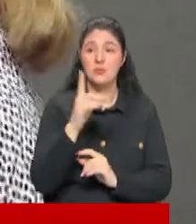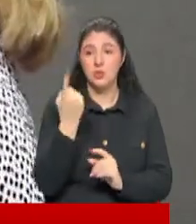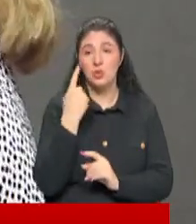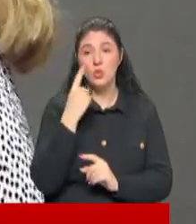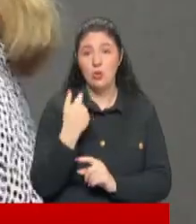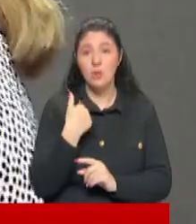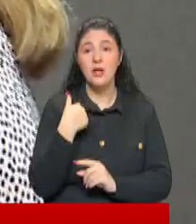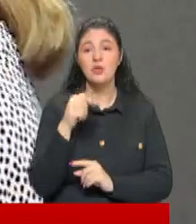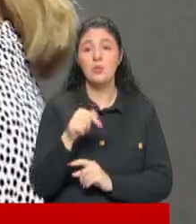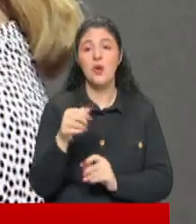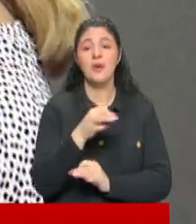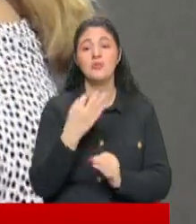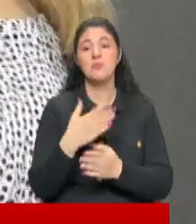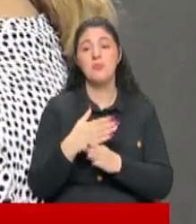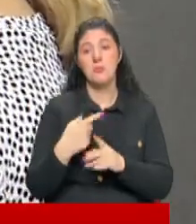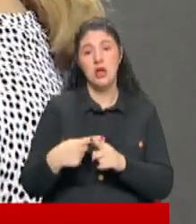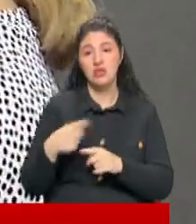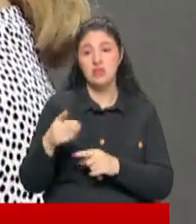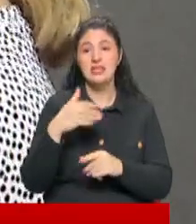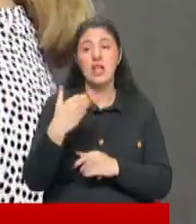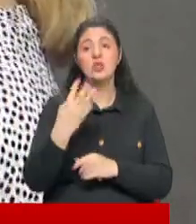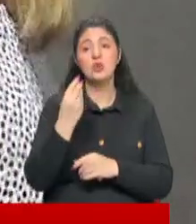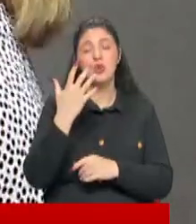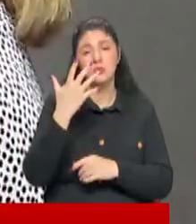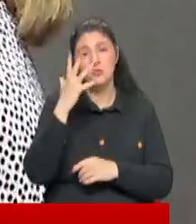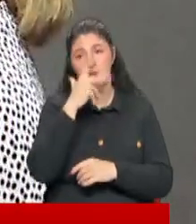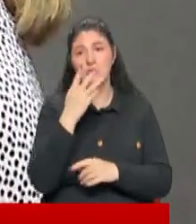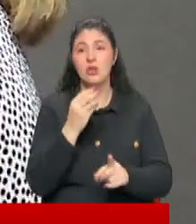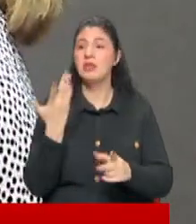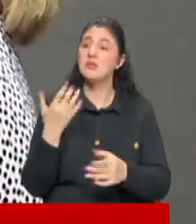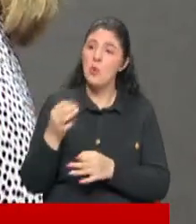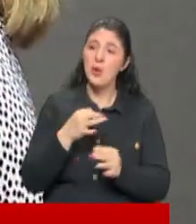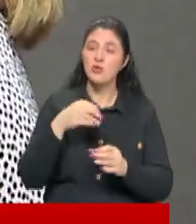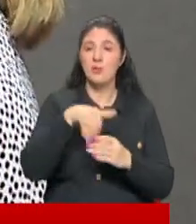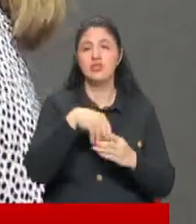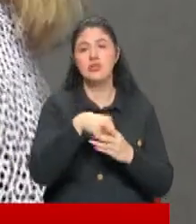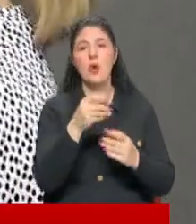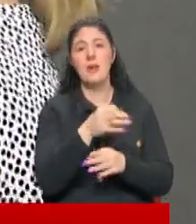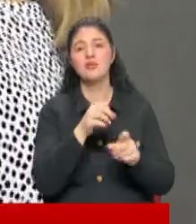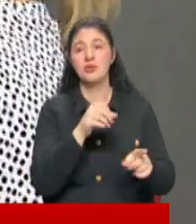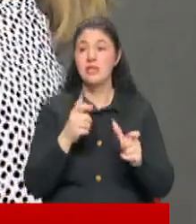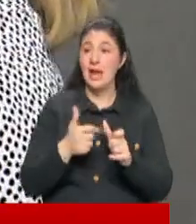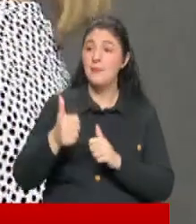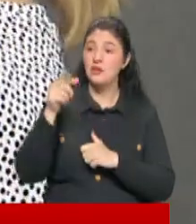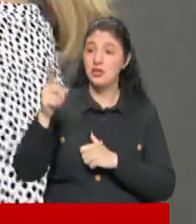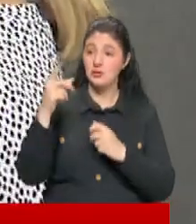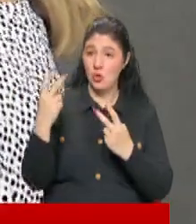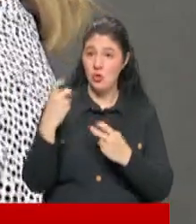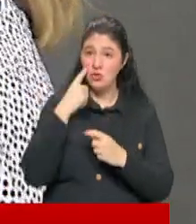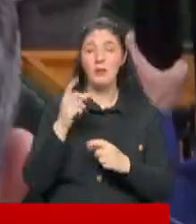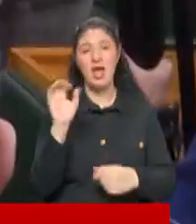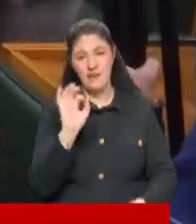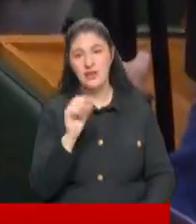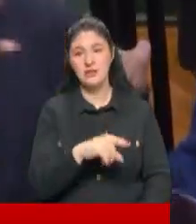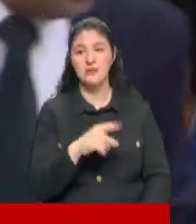görüyorum Bence bu operasyonun bir parçası ileride çok mahcup olurlar nasıl bir operasyon işi bir operasyon bu genel başkanın makamına yönelik